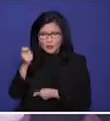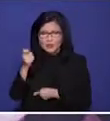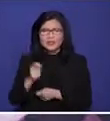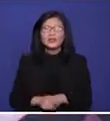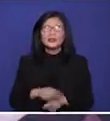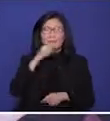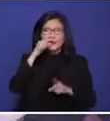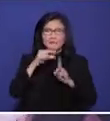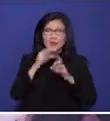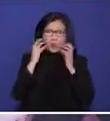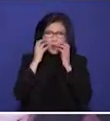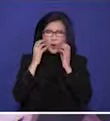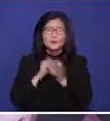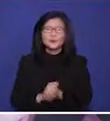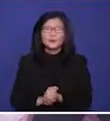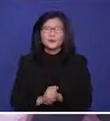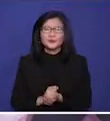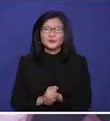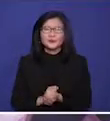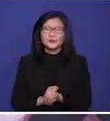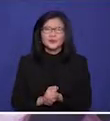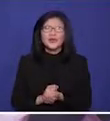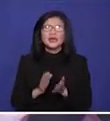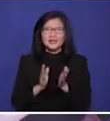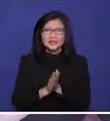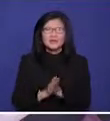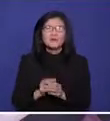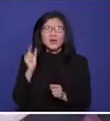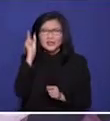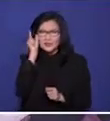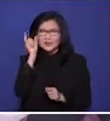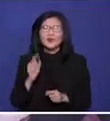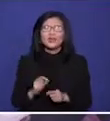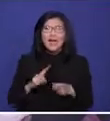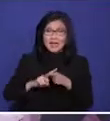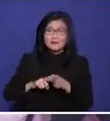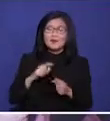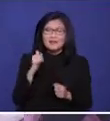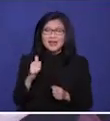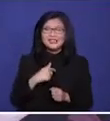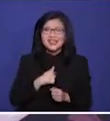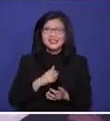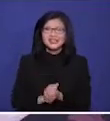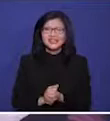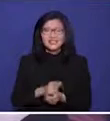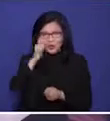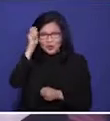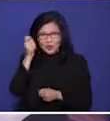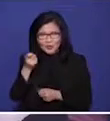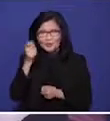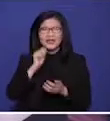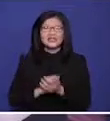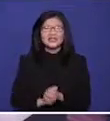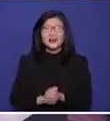Subianto dan Bapak Sandiaga Uno, kawan baik saya, yang saya hormati Bapak Kyai Haji Ma'ruf Amin,